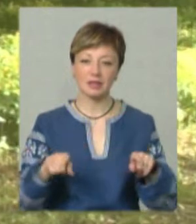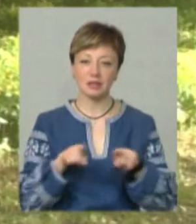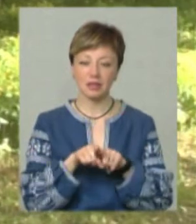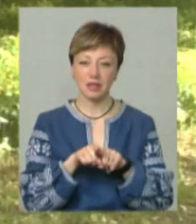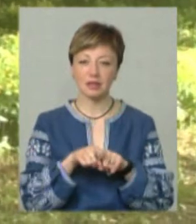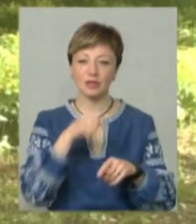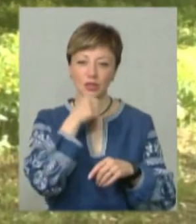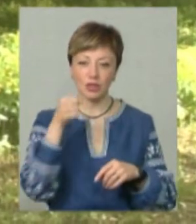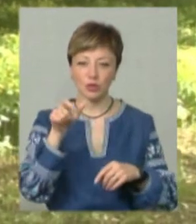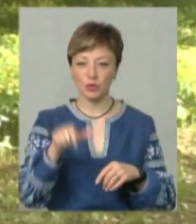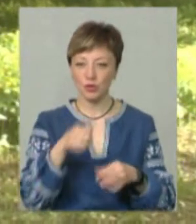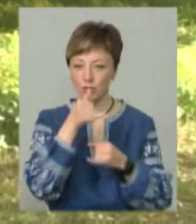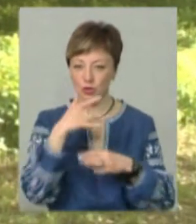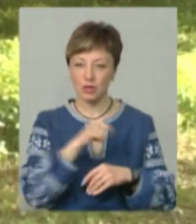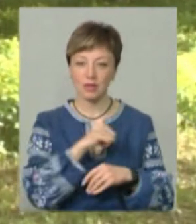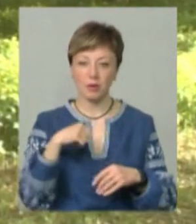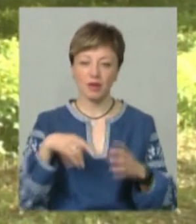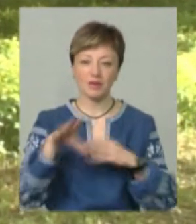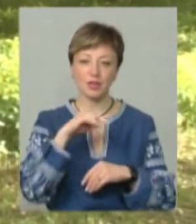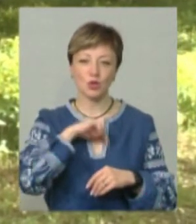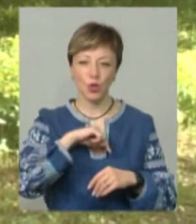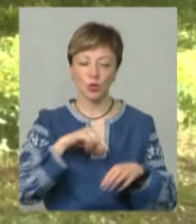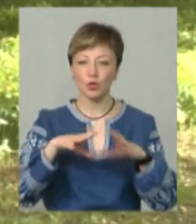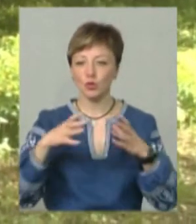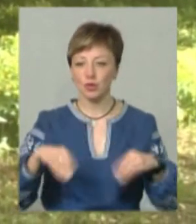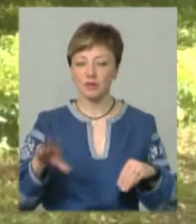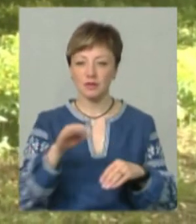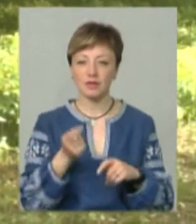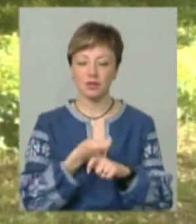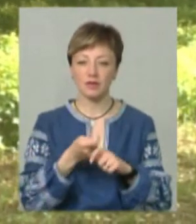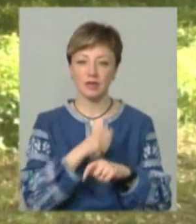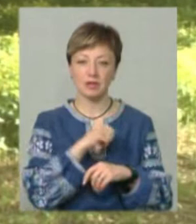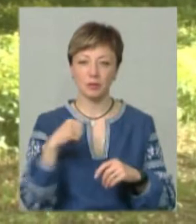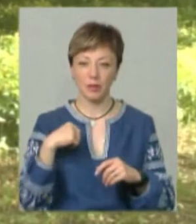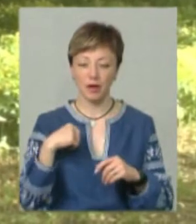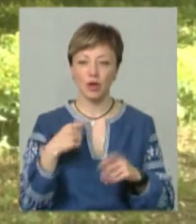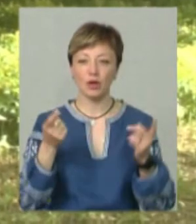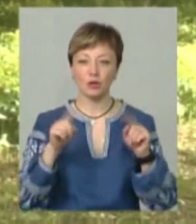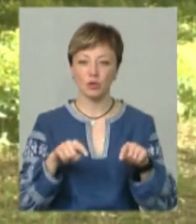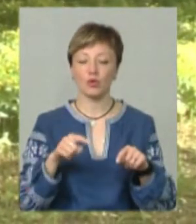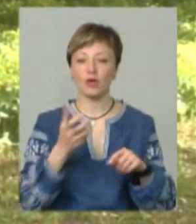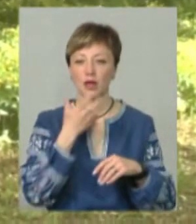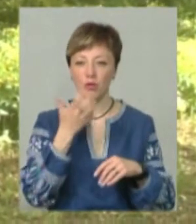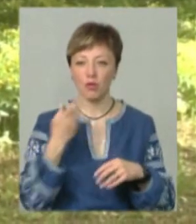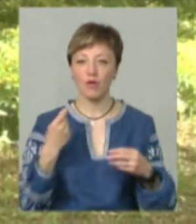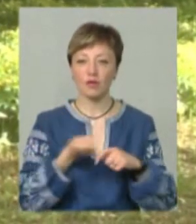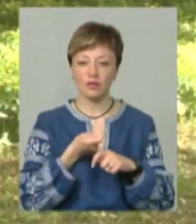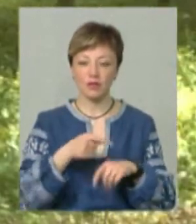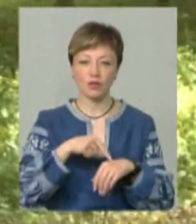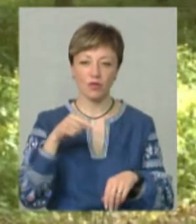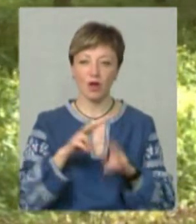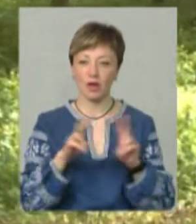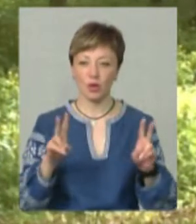вона вже старша людина, вона не може сама, але всі сорочки, рушники, все вишивала вона власноруч. Тому тепло вишиванки я відчуваю, як